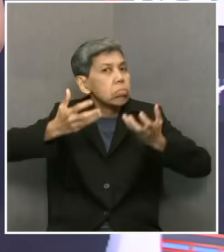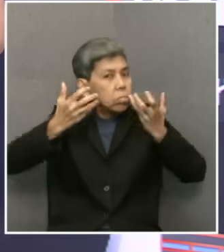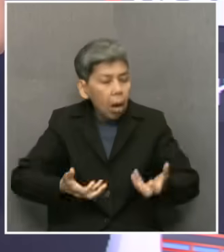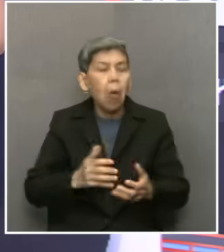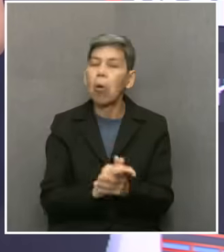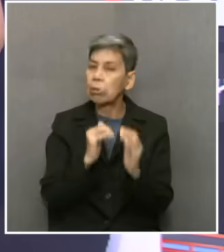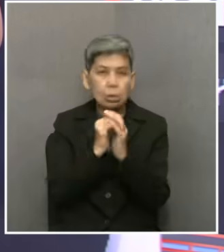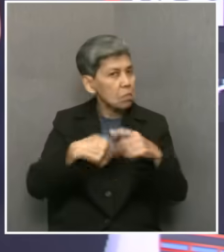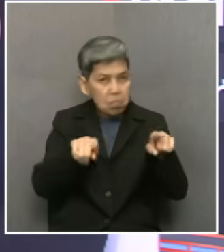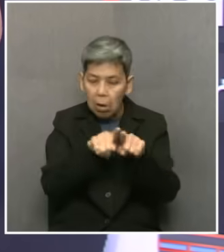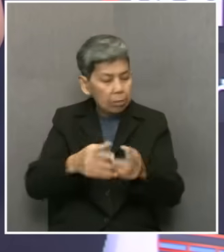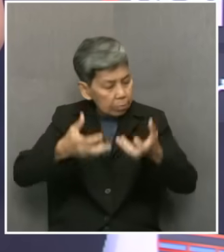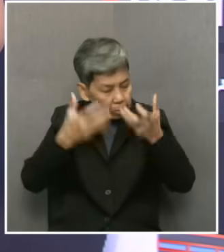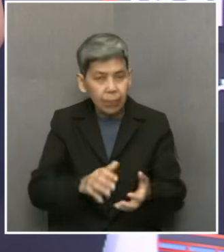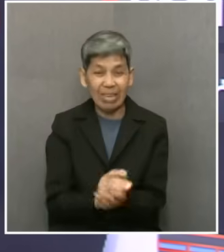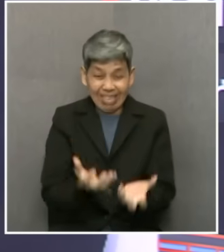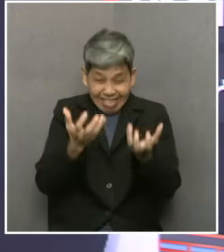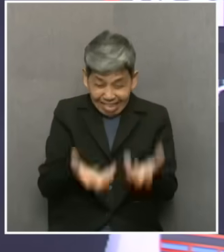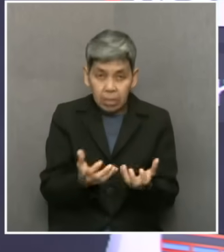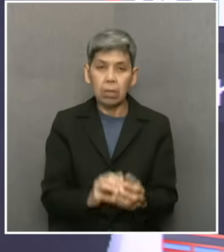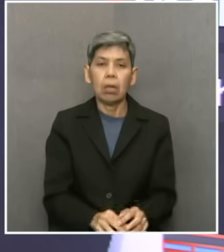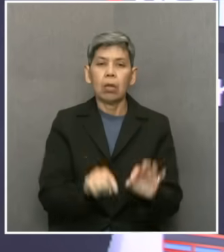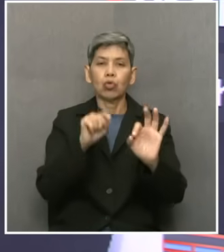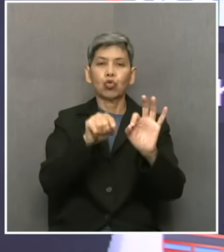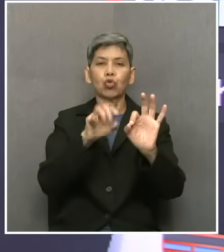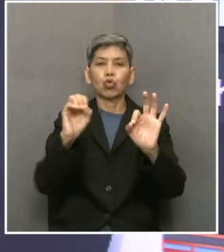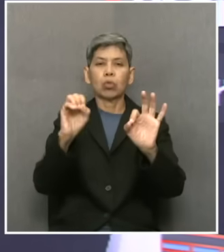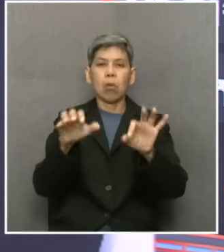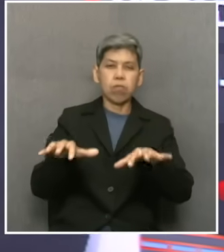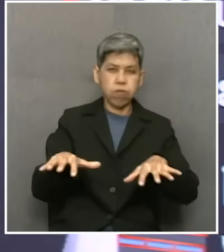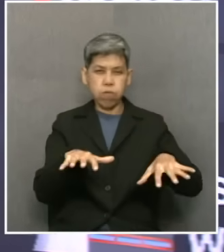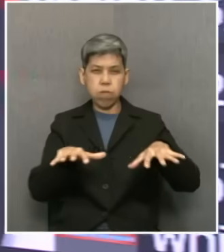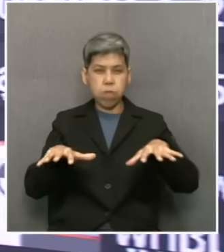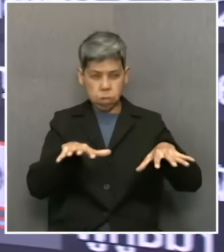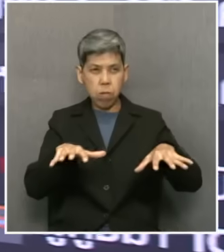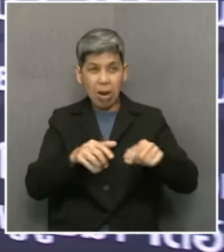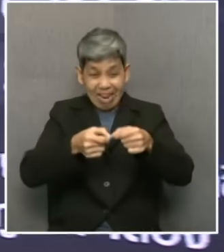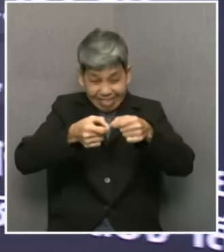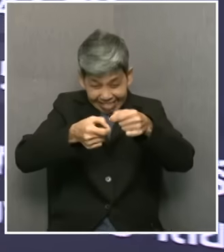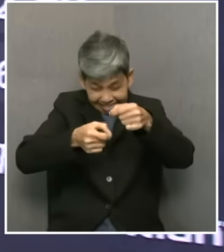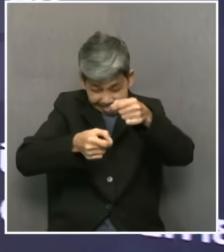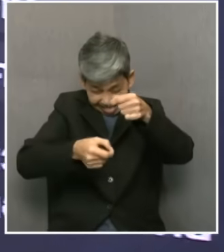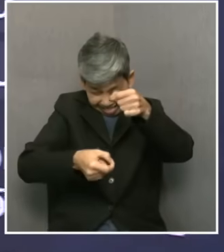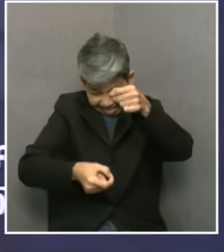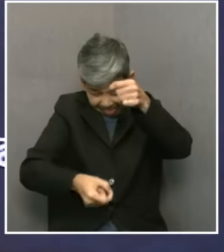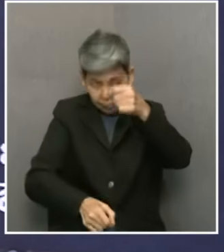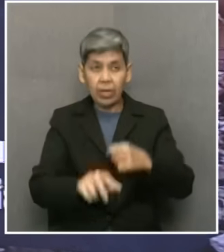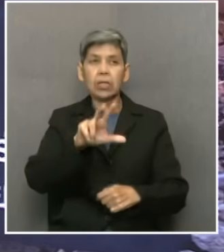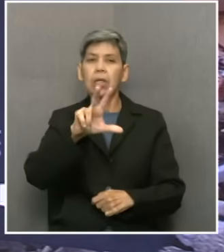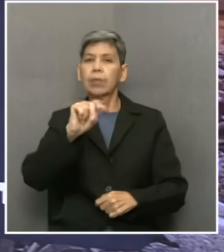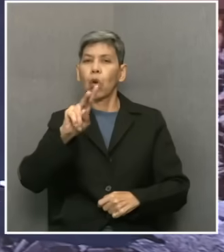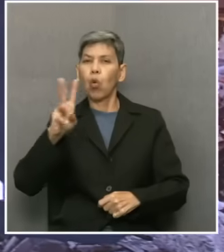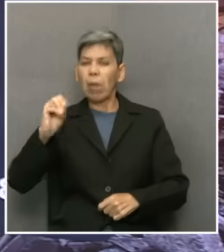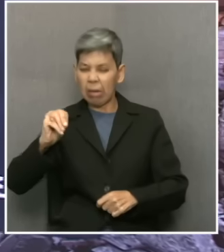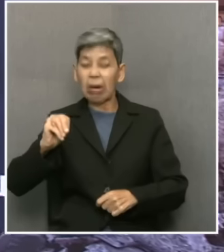อๆกับที่จีนเลยนะคะขนาดความรุนแรงอยู่ที่ 9.0 นะคะแล้วก็ลึกลงไปใต้ผืนดิน32กิโลเมต